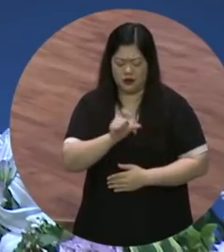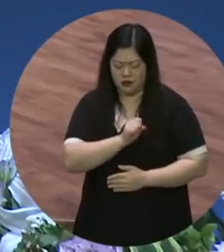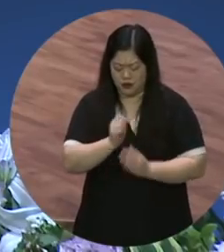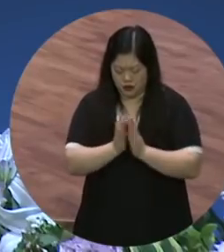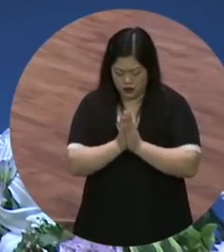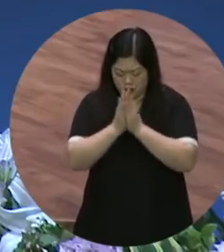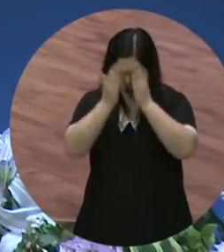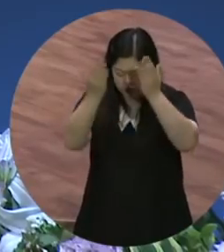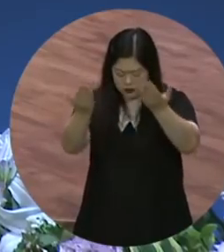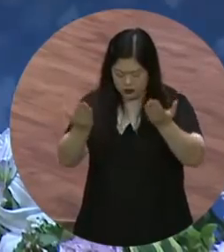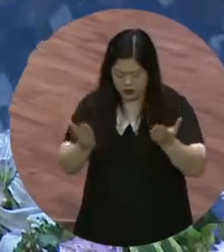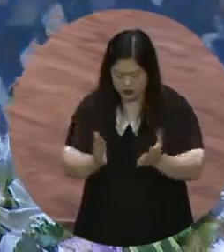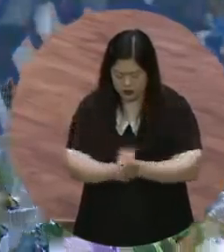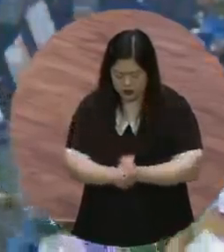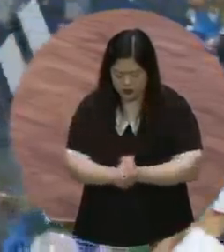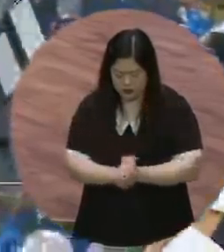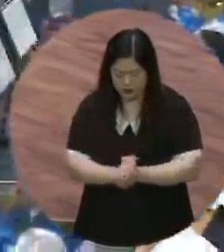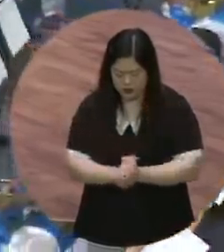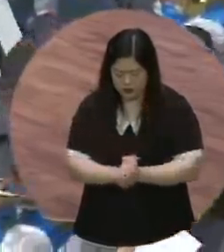기도드리옵나이다. 아멘.